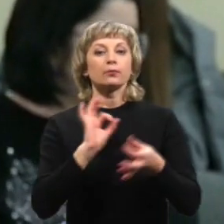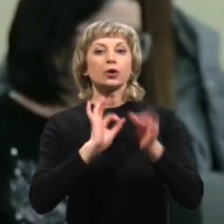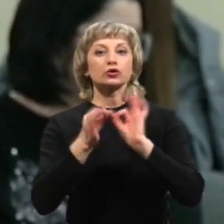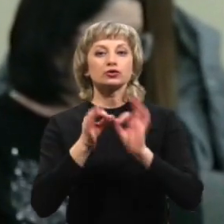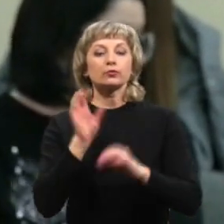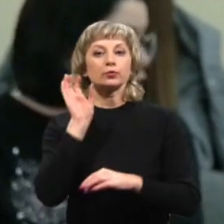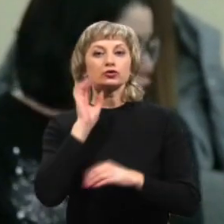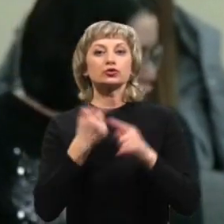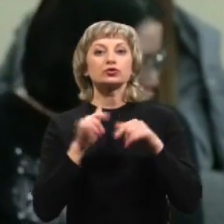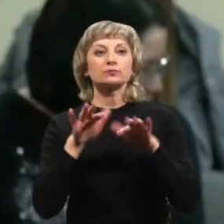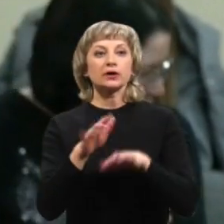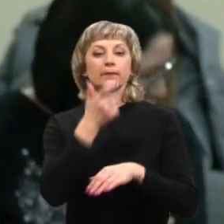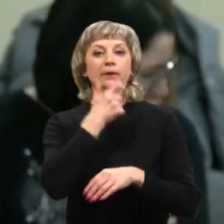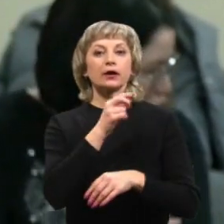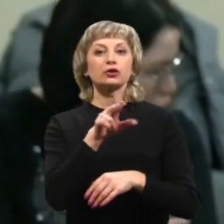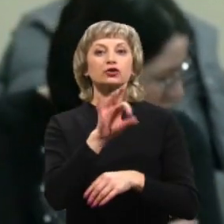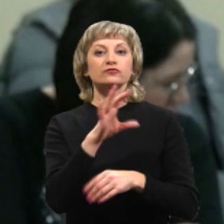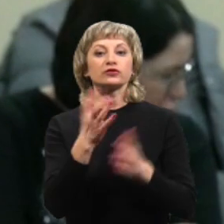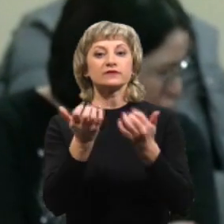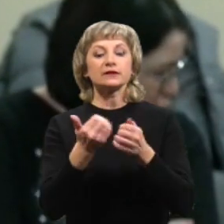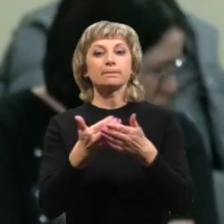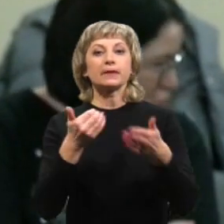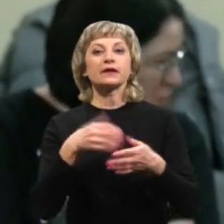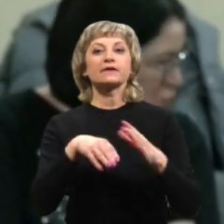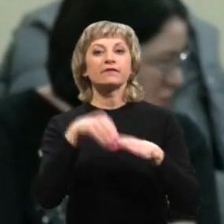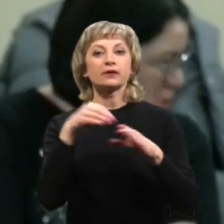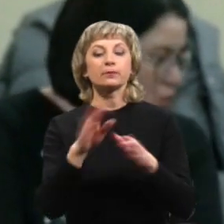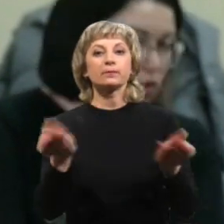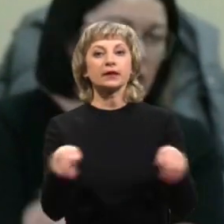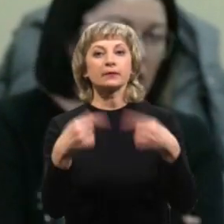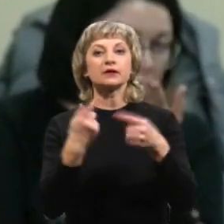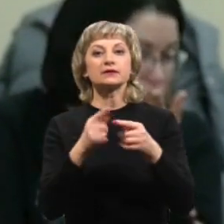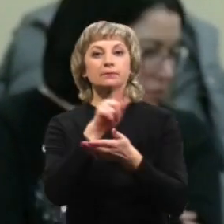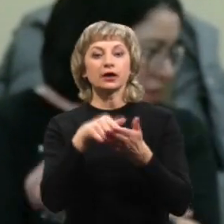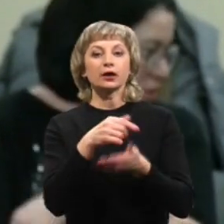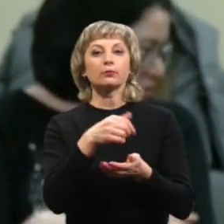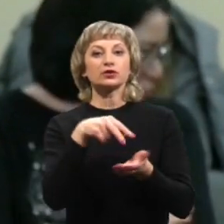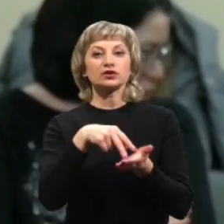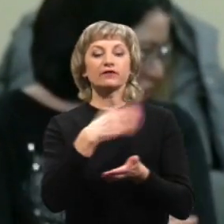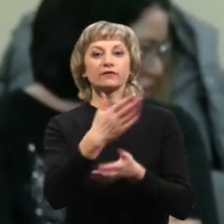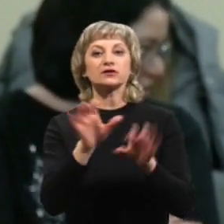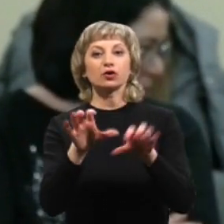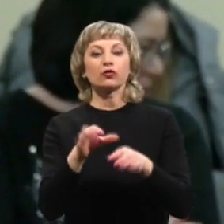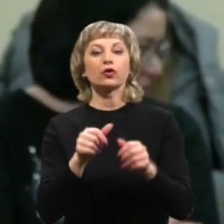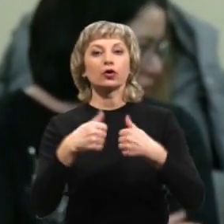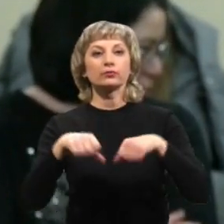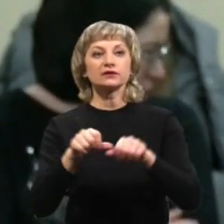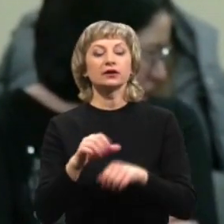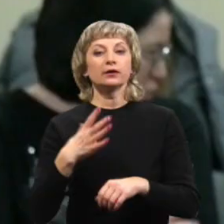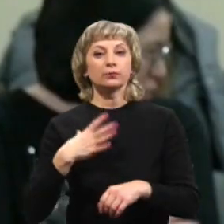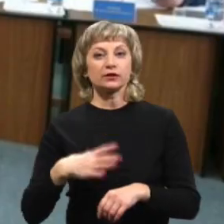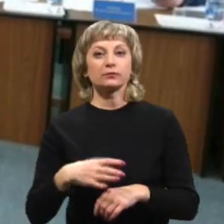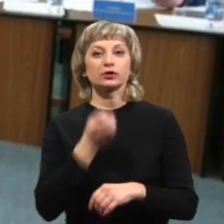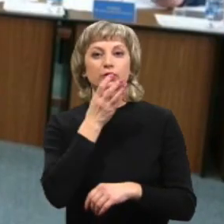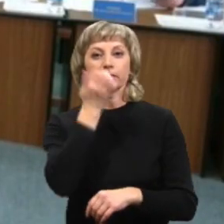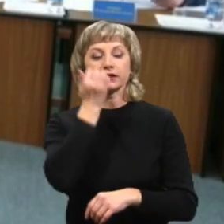цю справу. Пане Довжаниця, ви ще візьміть зараз перед виборами, підніміть це питання. Я вас теж поставлю головою комісії. Вам це вистачить, перетерпіть. Добре,